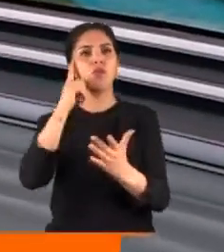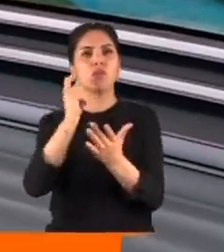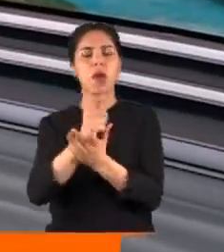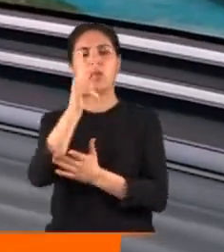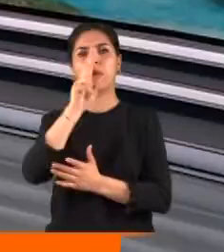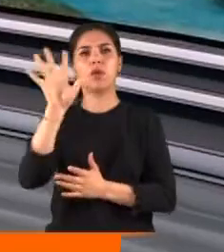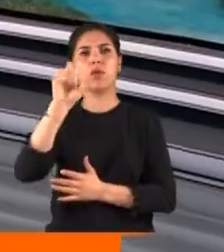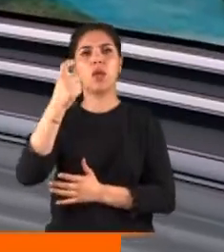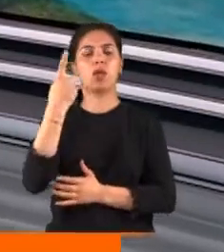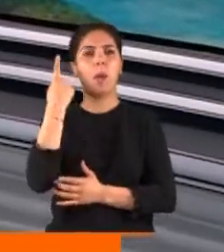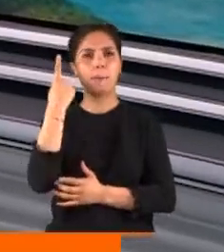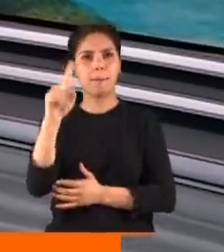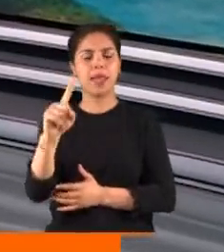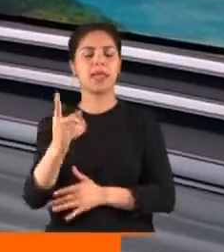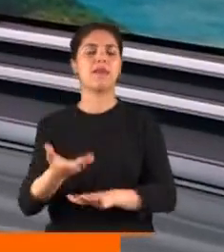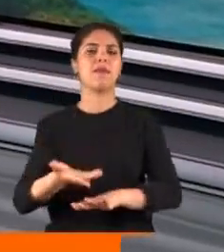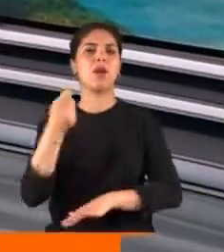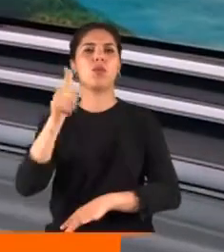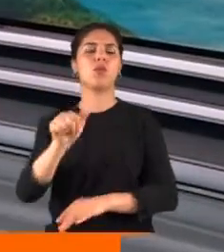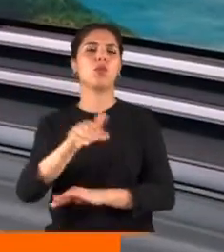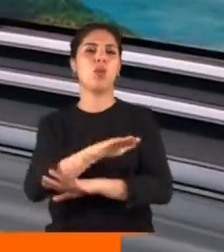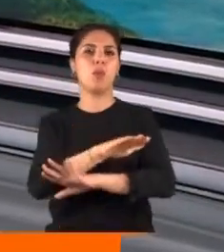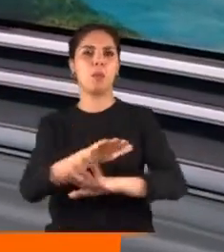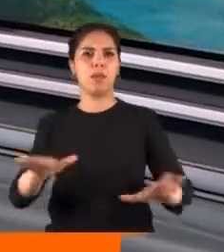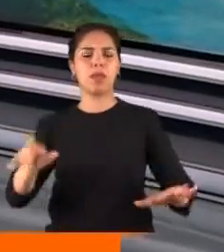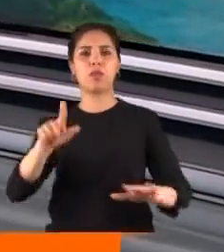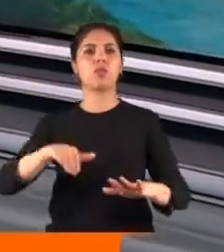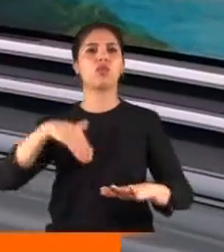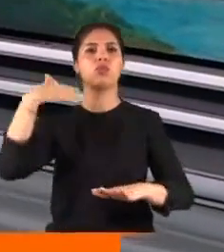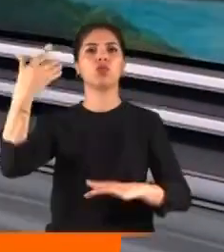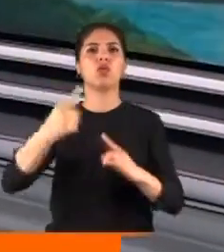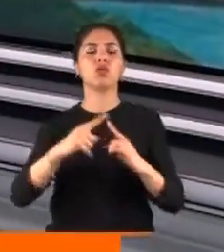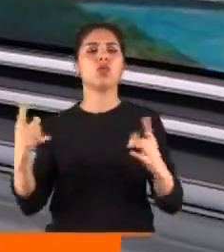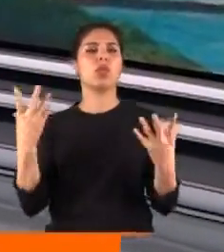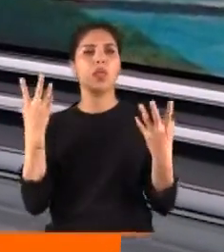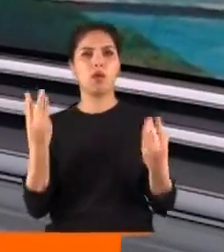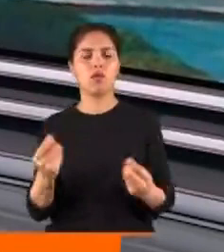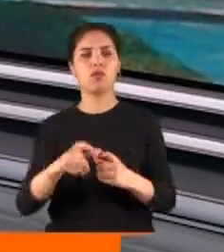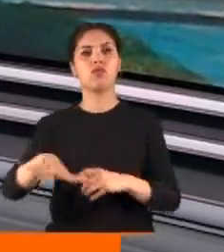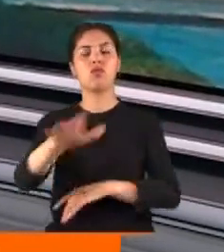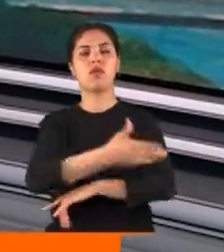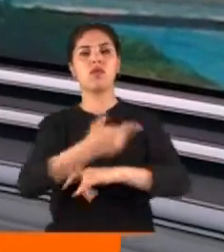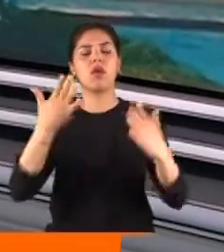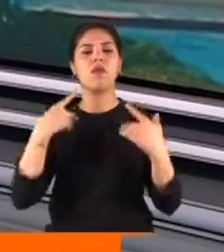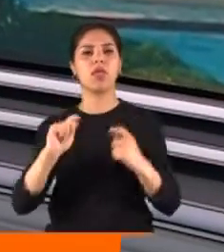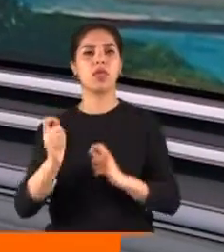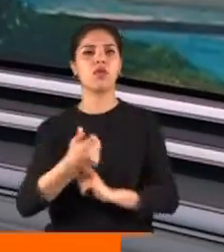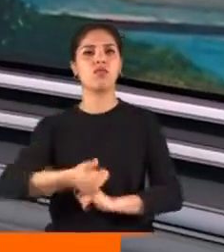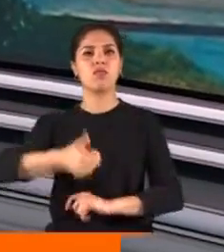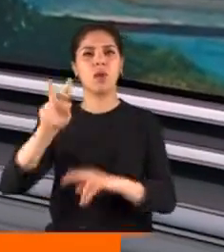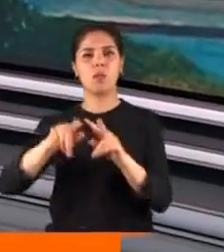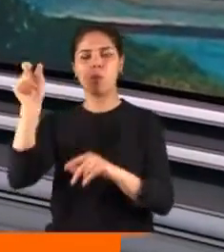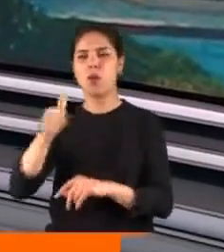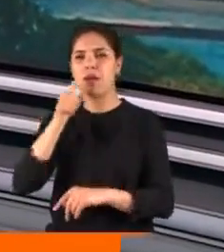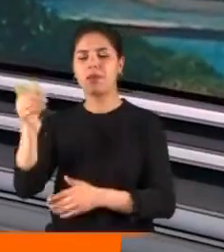geçti. Bugün itibariyle de sona erdi artık. Peki bundan sonraki süreçte ne olacak? Çevre Şehircilik ve İklim Değişikliği Bakanı Murat Kurum ANTV